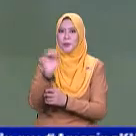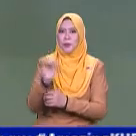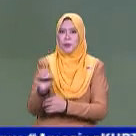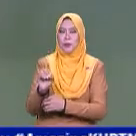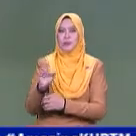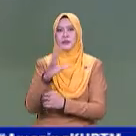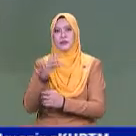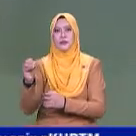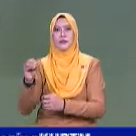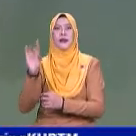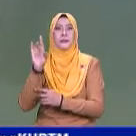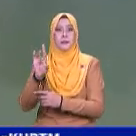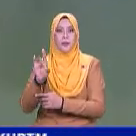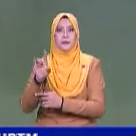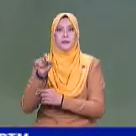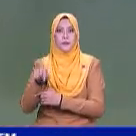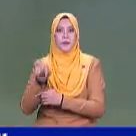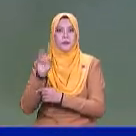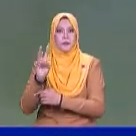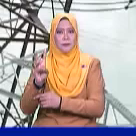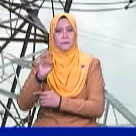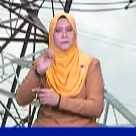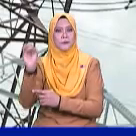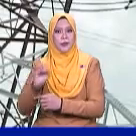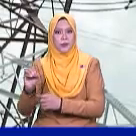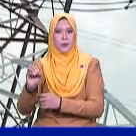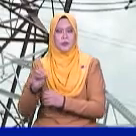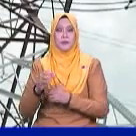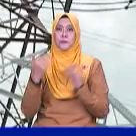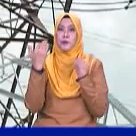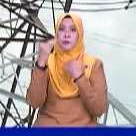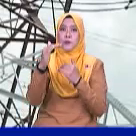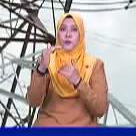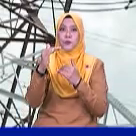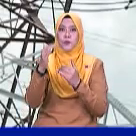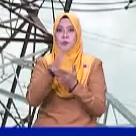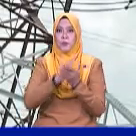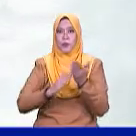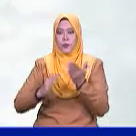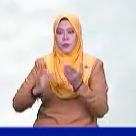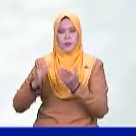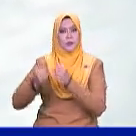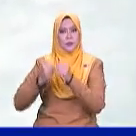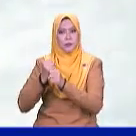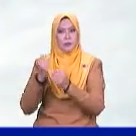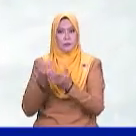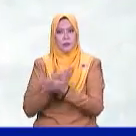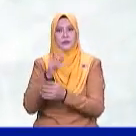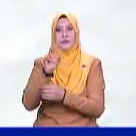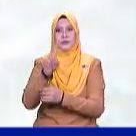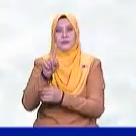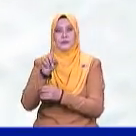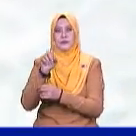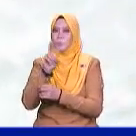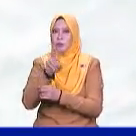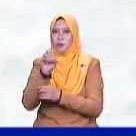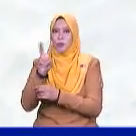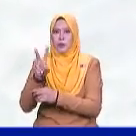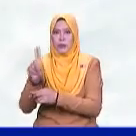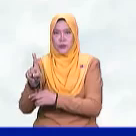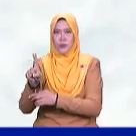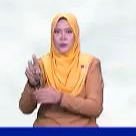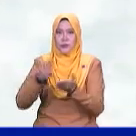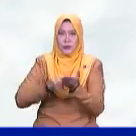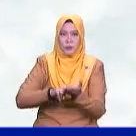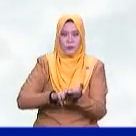15.1% dan 8.6%. Bagi tempoh separuh tahun pertama 2021 pula, IPP